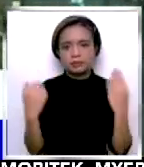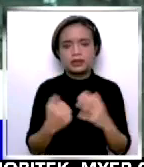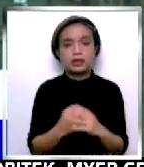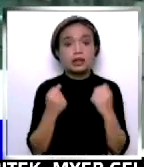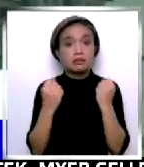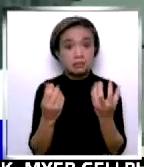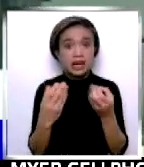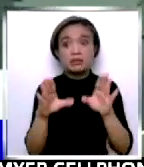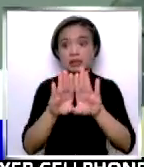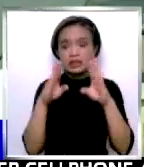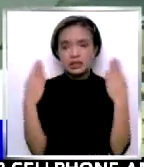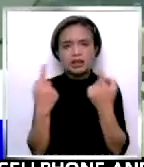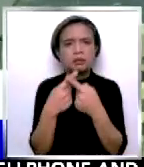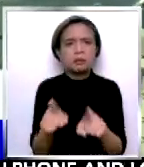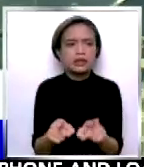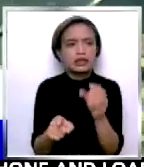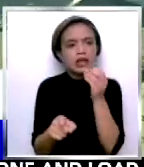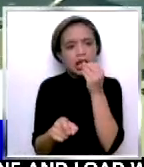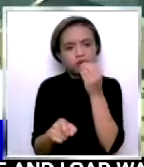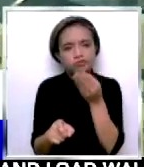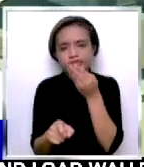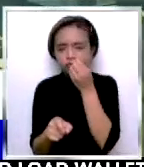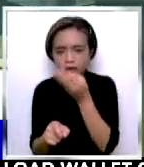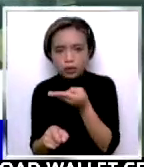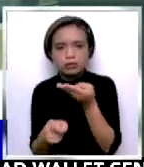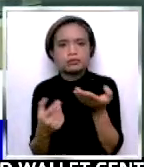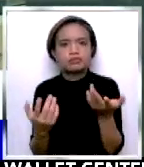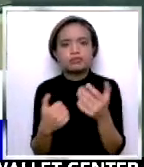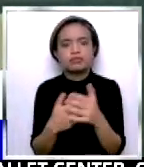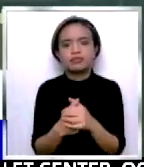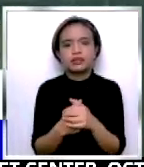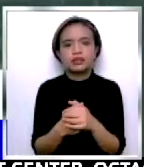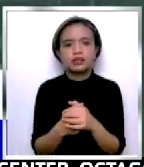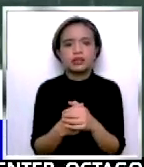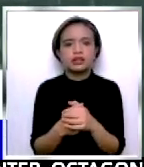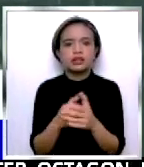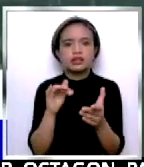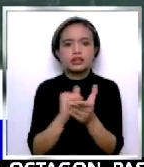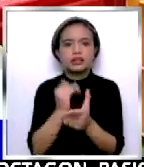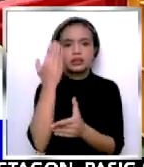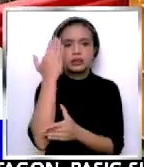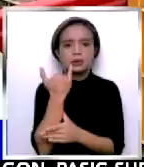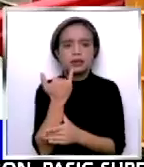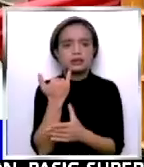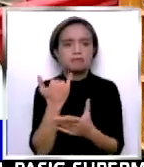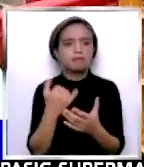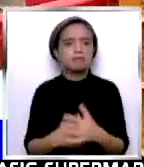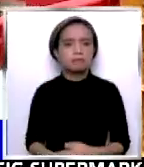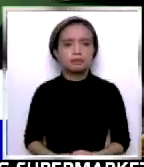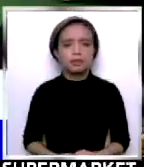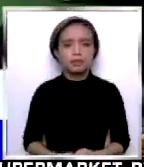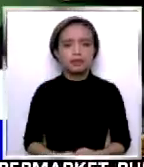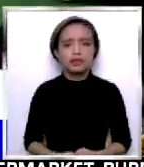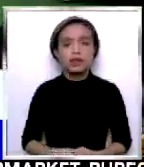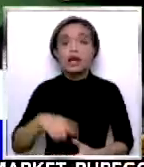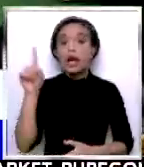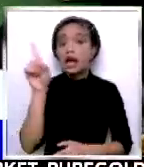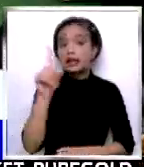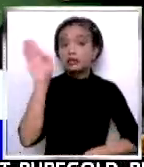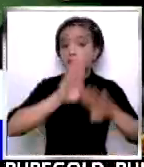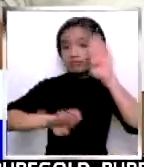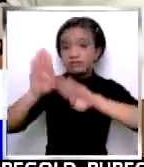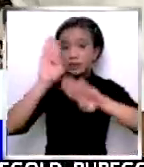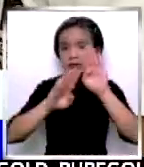man, pa konti-konti. So, you need to live hire yung mga tao na wala ng trabaho dati. Ang problema natin, yung